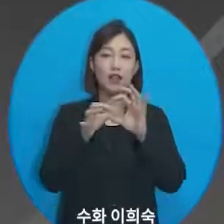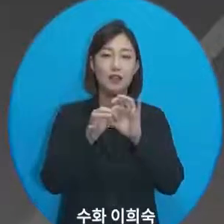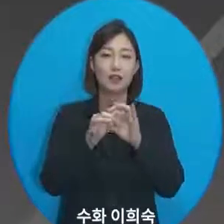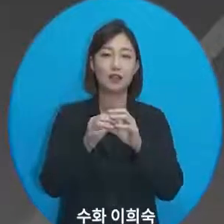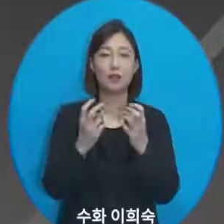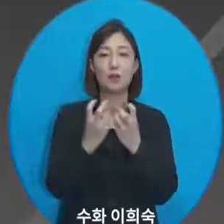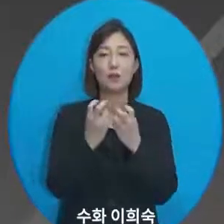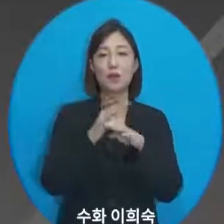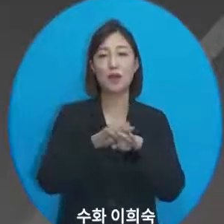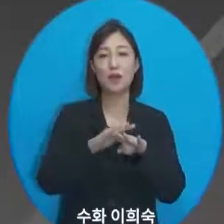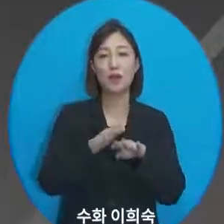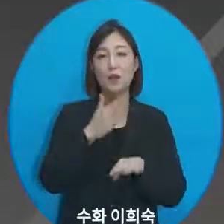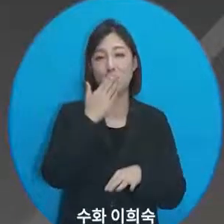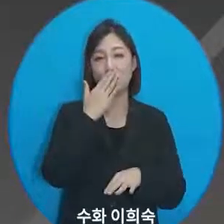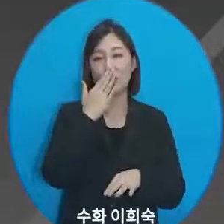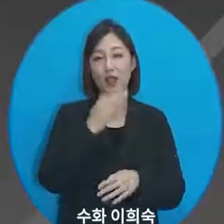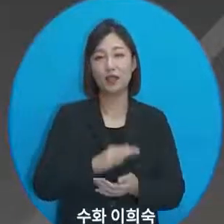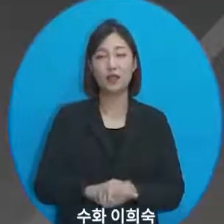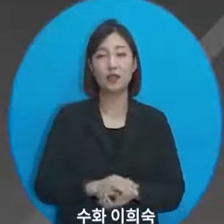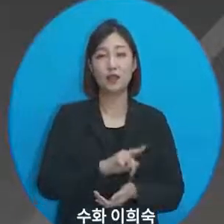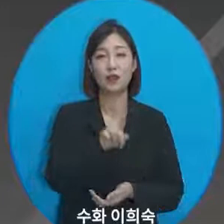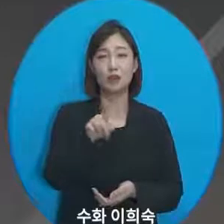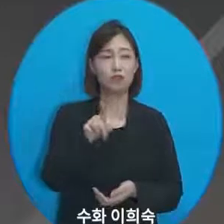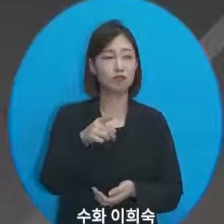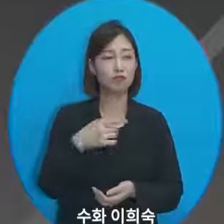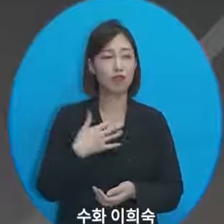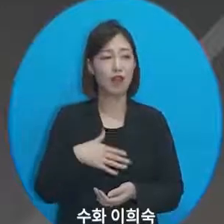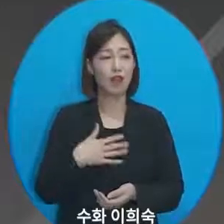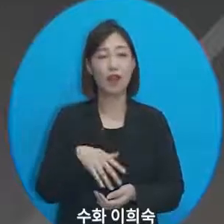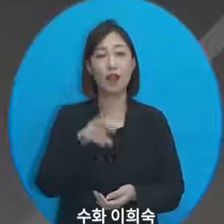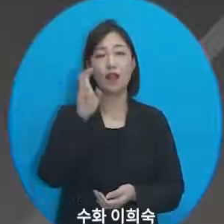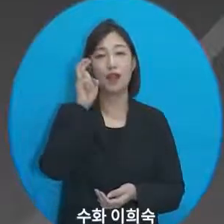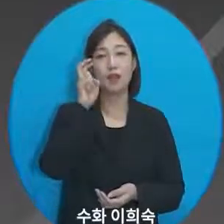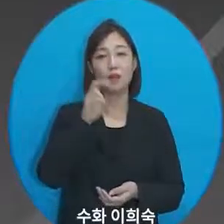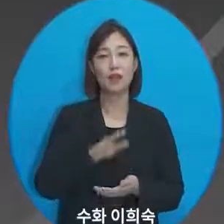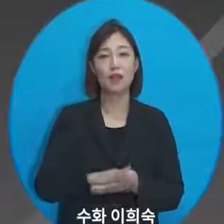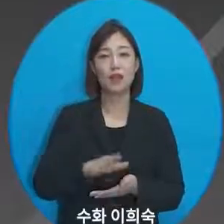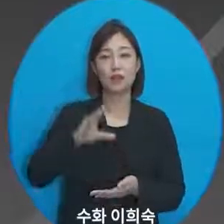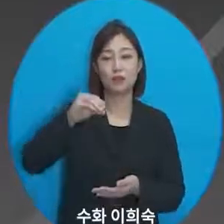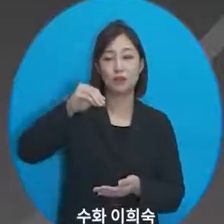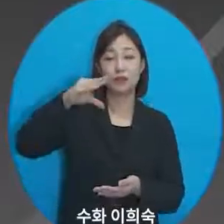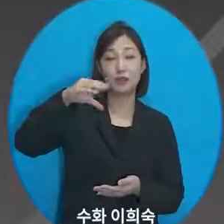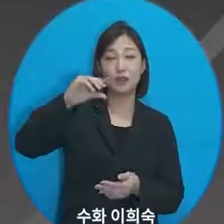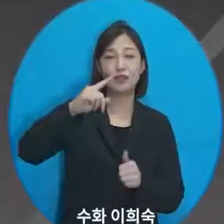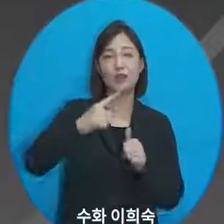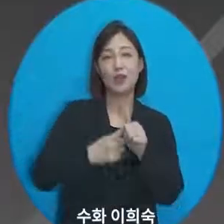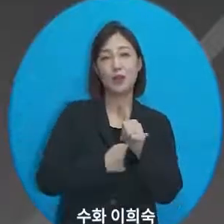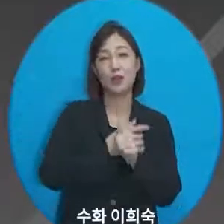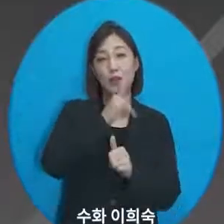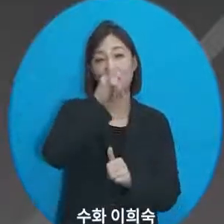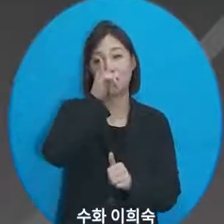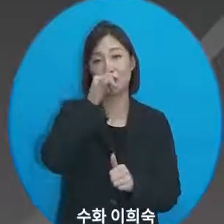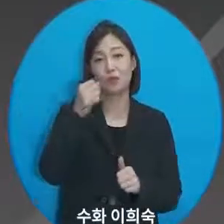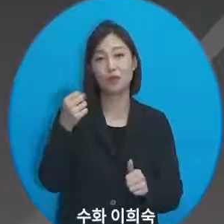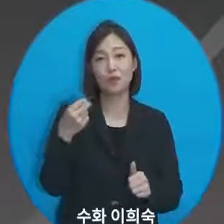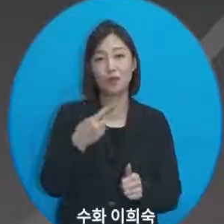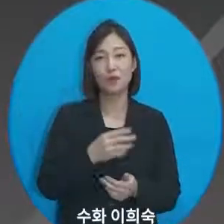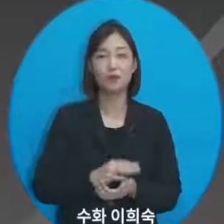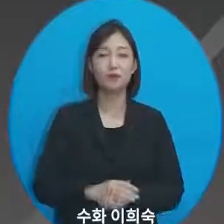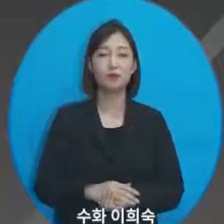것이죠. 그 대표적인 게 블루투스를 활용해서 불을 켜고 끌 수 있는 거, 또 전동